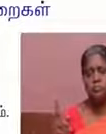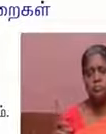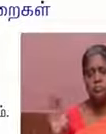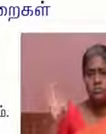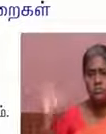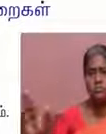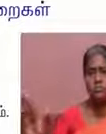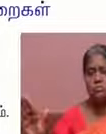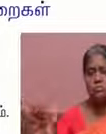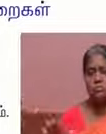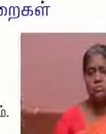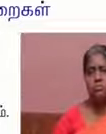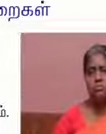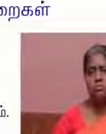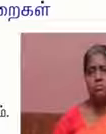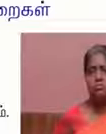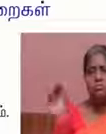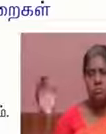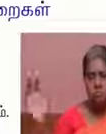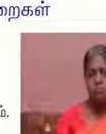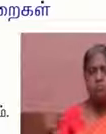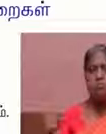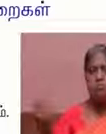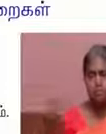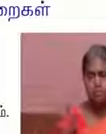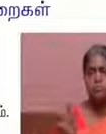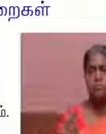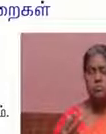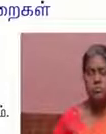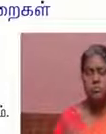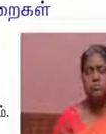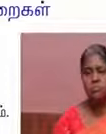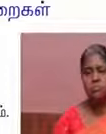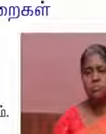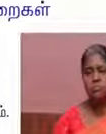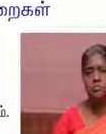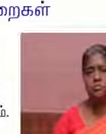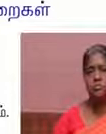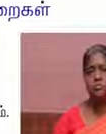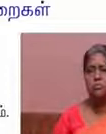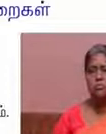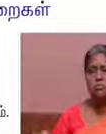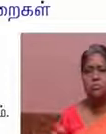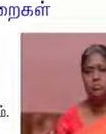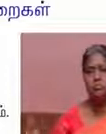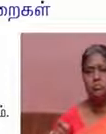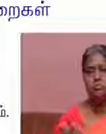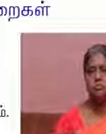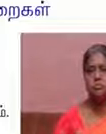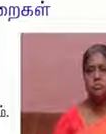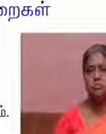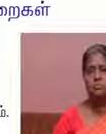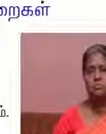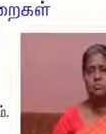அவர்களின் மேல் கை வைத்து கவனத்தை பெற முயற்சிக்கவும், அவசியப்பட்டால் சிறியதாக அசைக்கவும்.